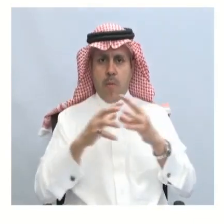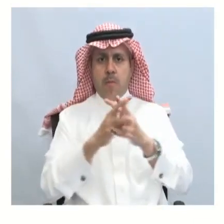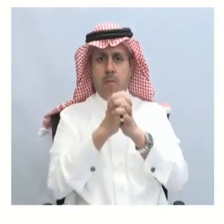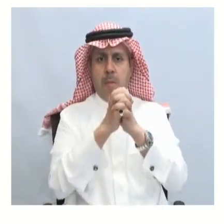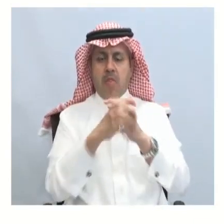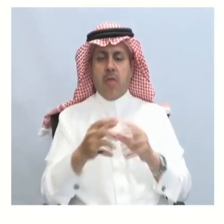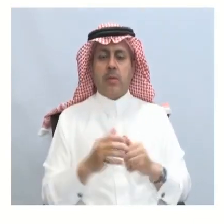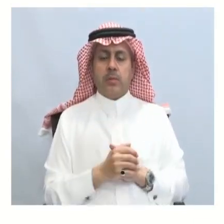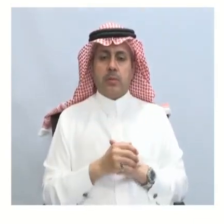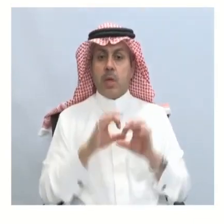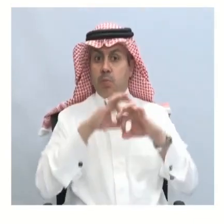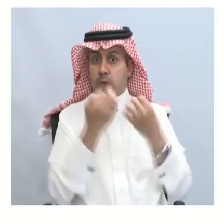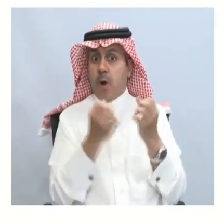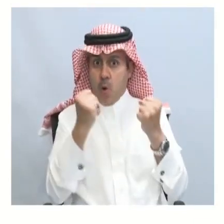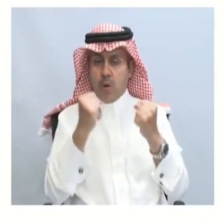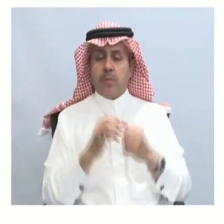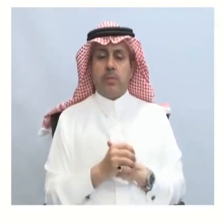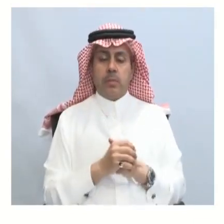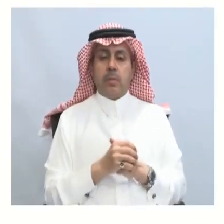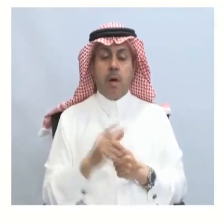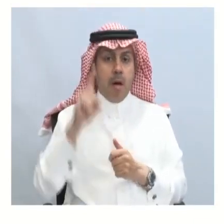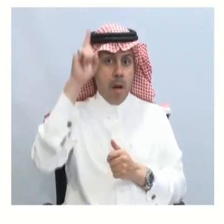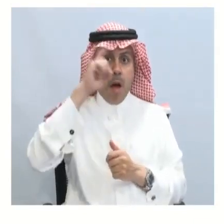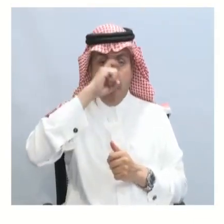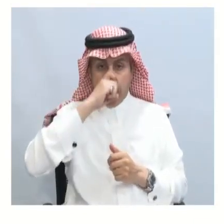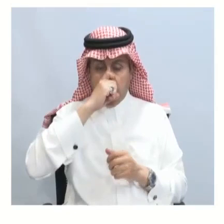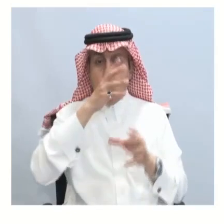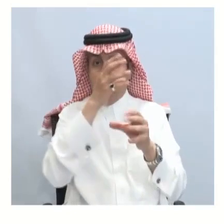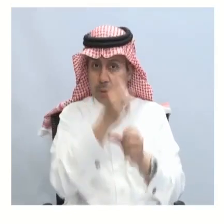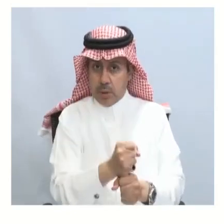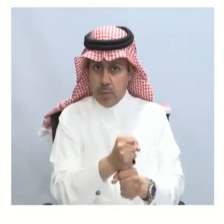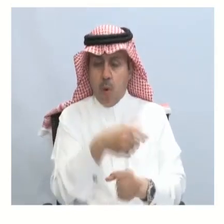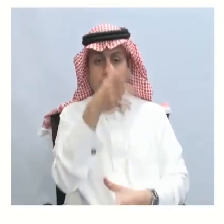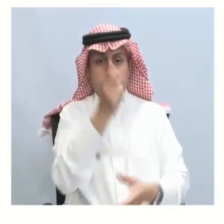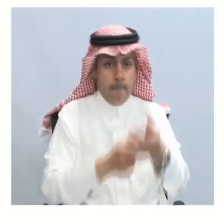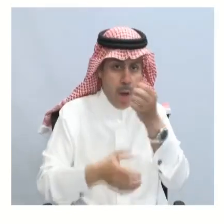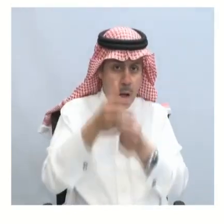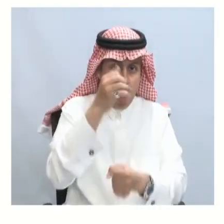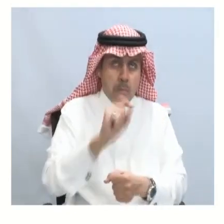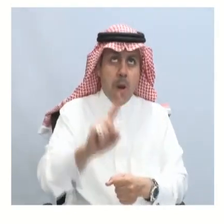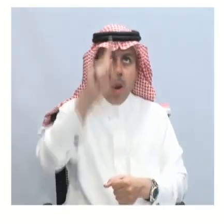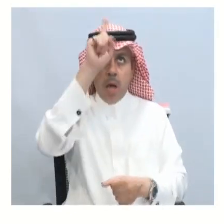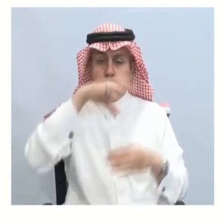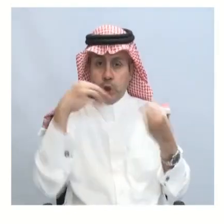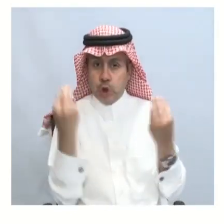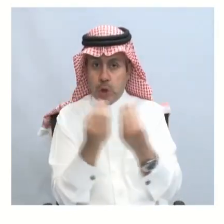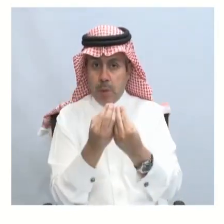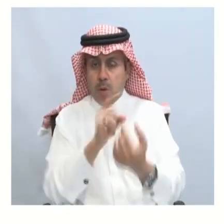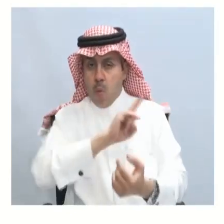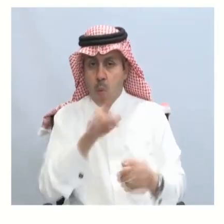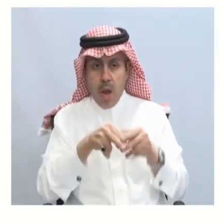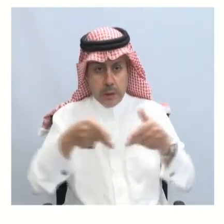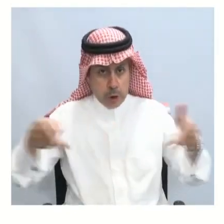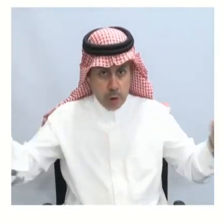القوه لان الله سبحانه قال واعتصموا بحبل الله جميعا ولا تفرقوا واعتصموا بحبل الله